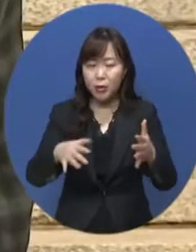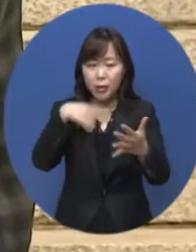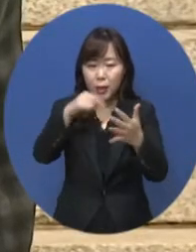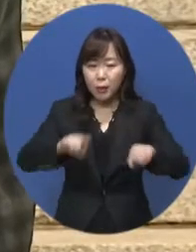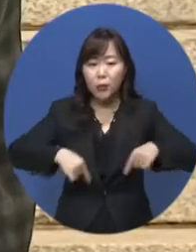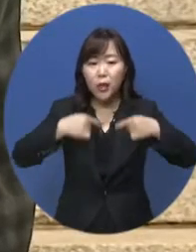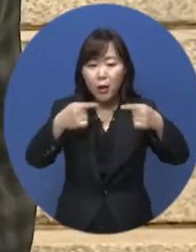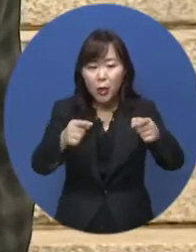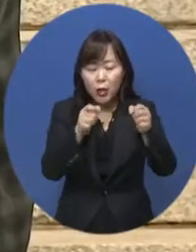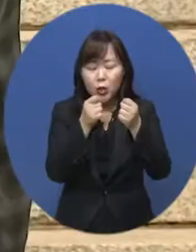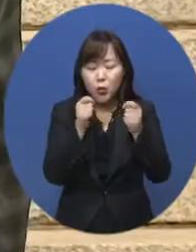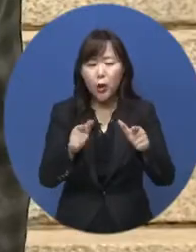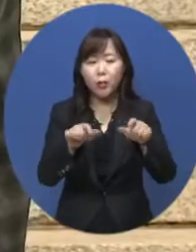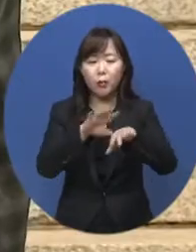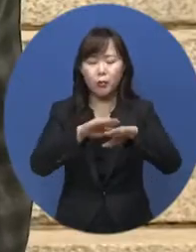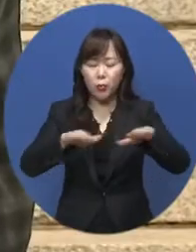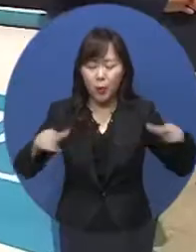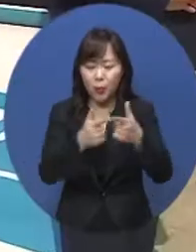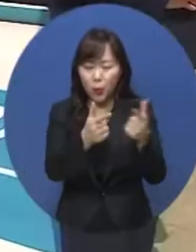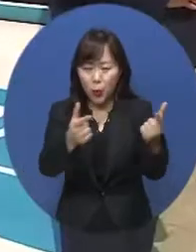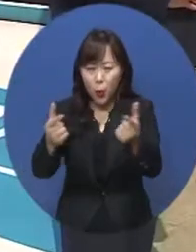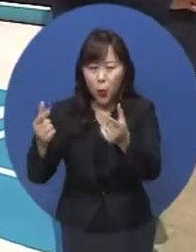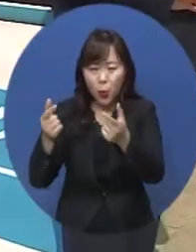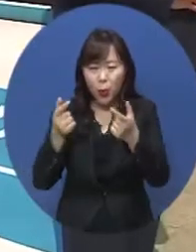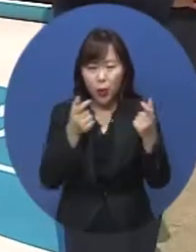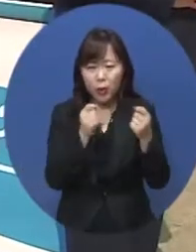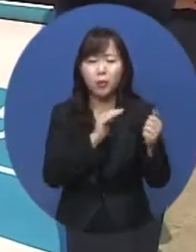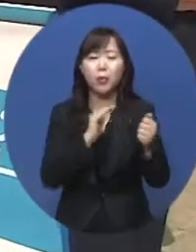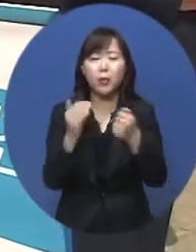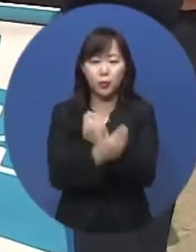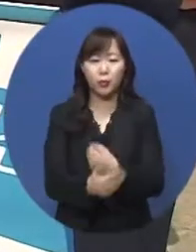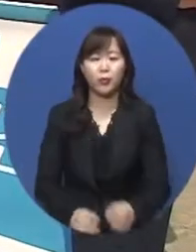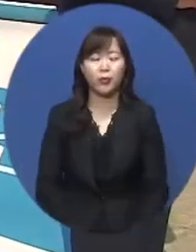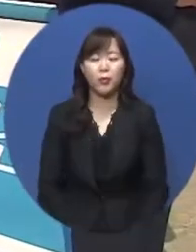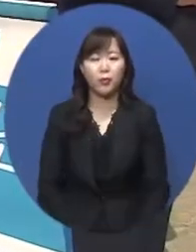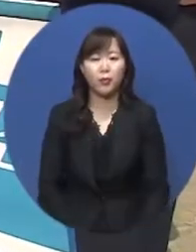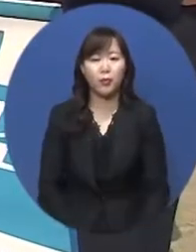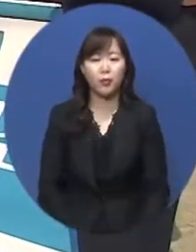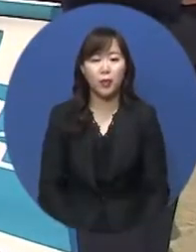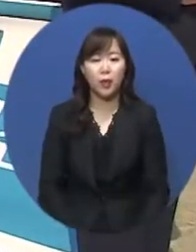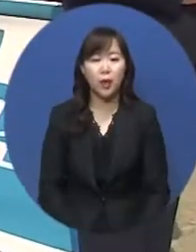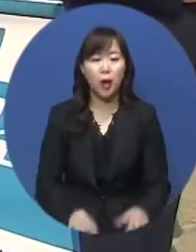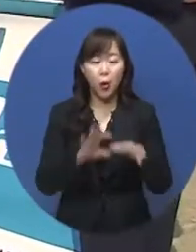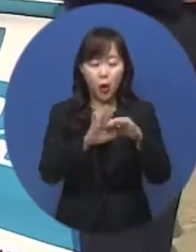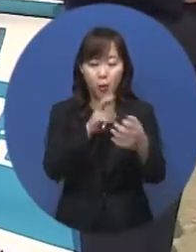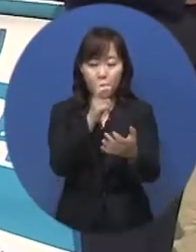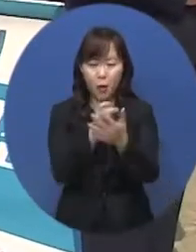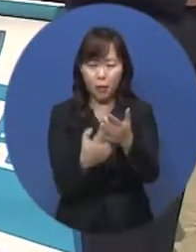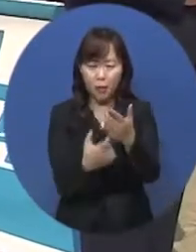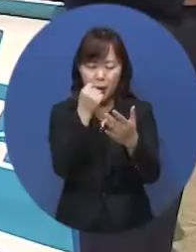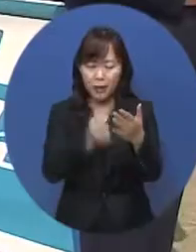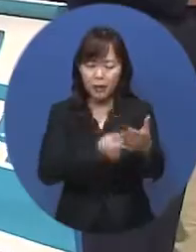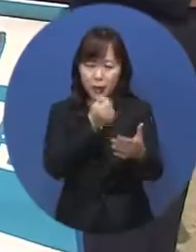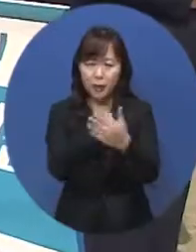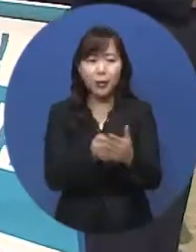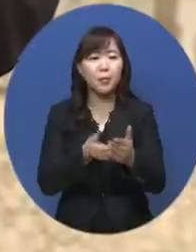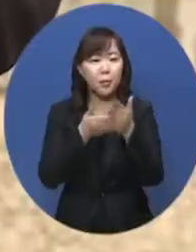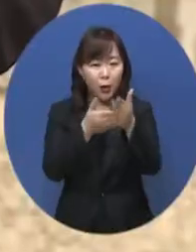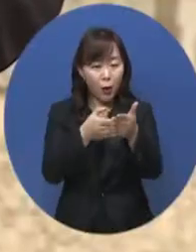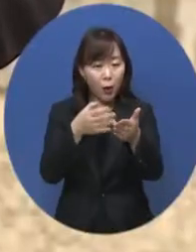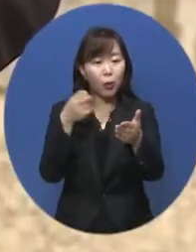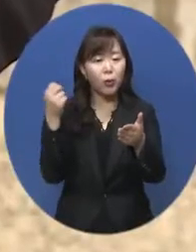기회를 균등하게 보장받을 수 있도록 했습니다. 이날 장애계는 관련법의 조속한 제정을 촉구하는